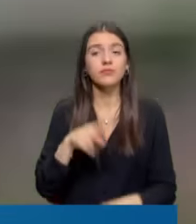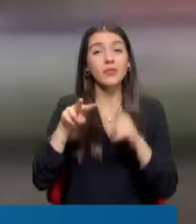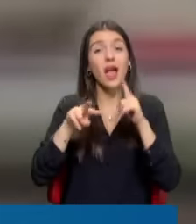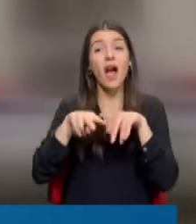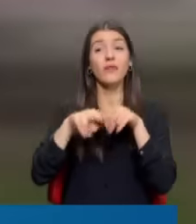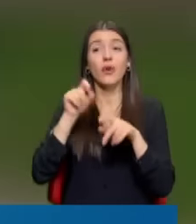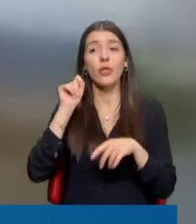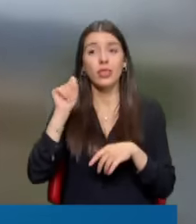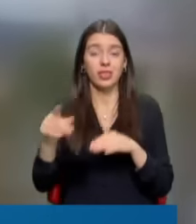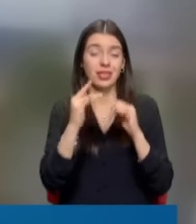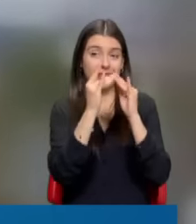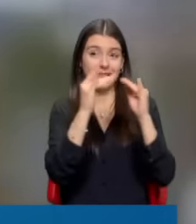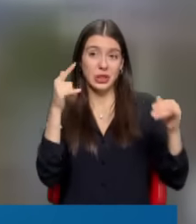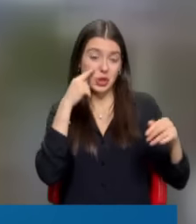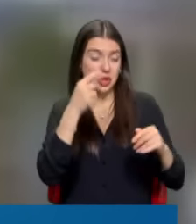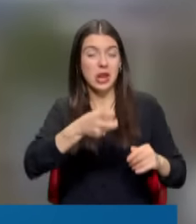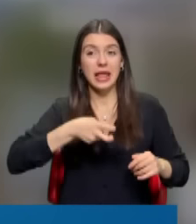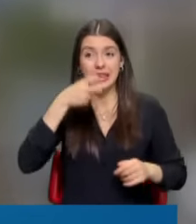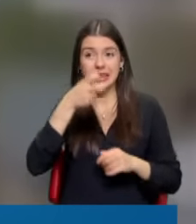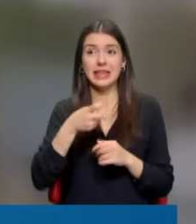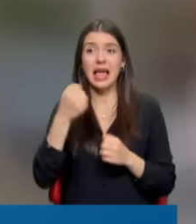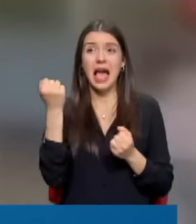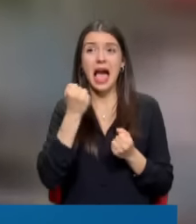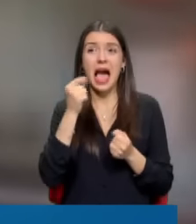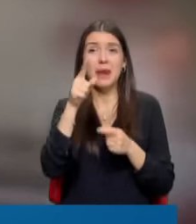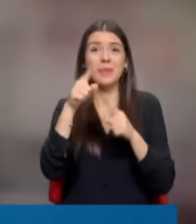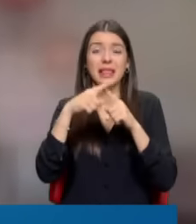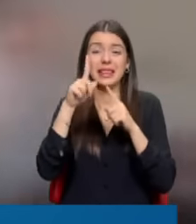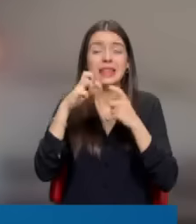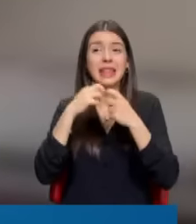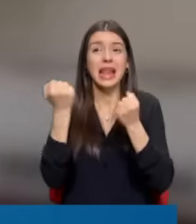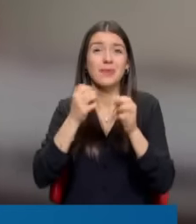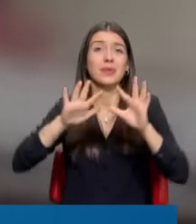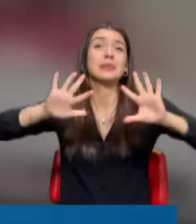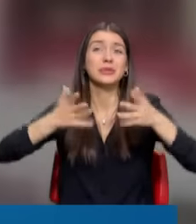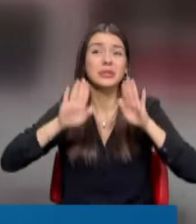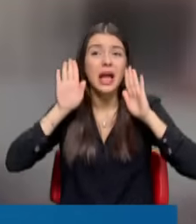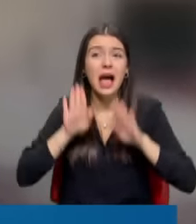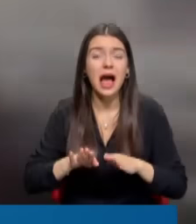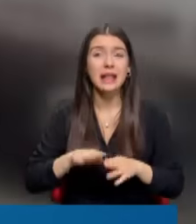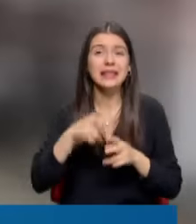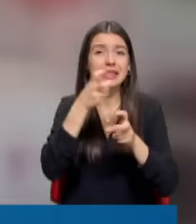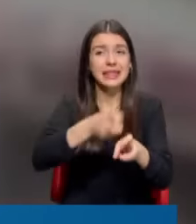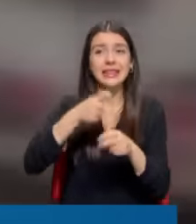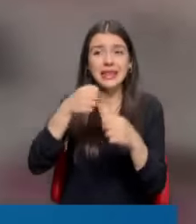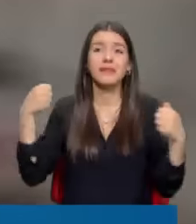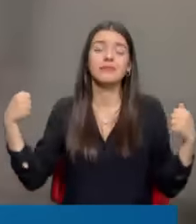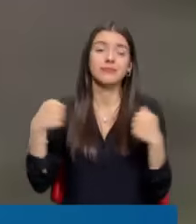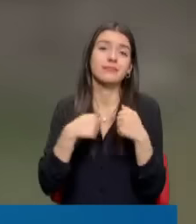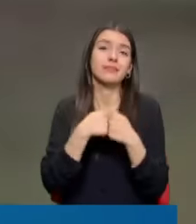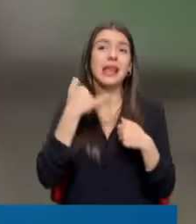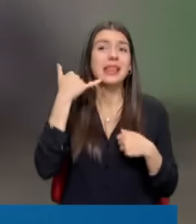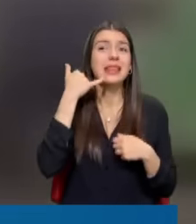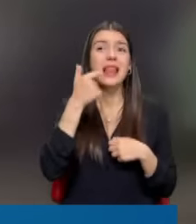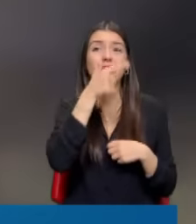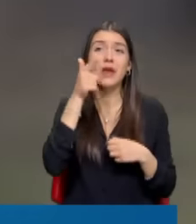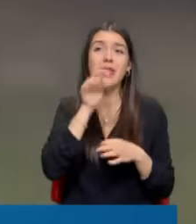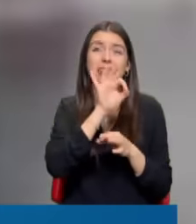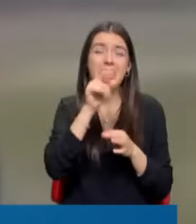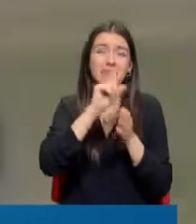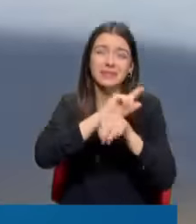Afyonkarahisar'daysa hemzemin geçitte mahsur kalan tıra tren çarptı. Bir kişinin yaralandığı feci kaza cep telefonu kamerasıyla saniye